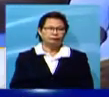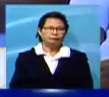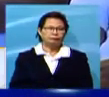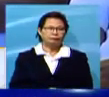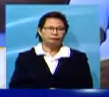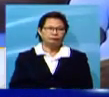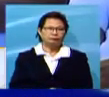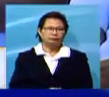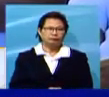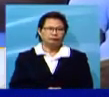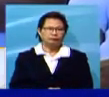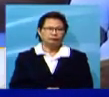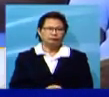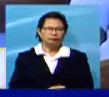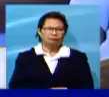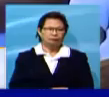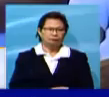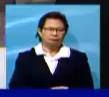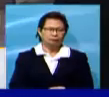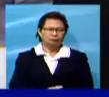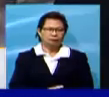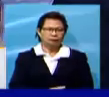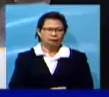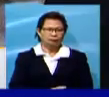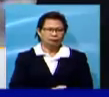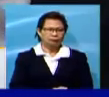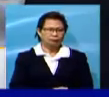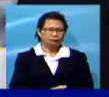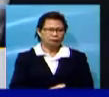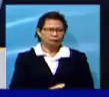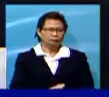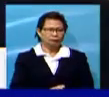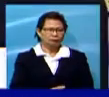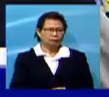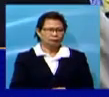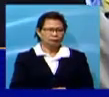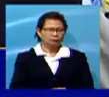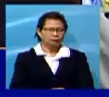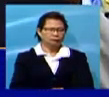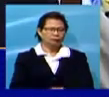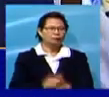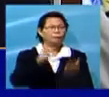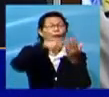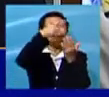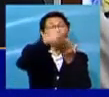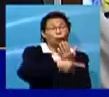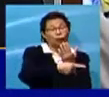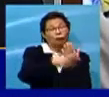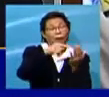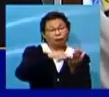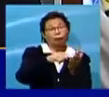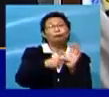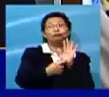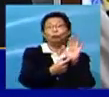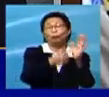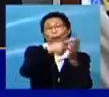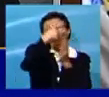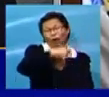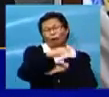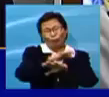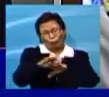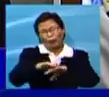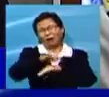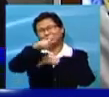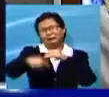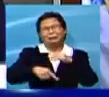So I know how the next of kin feels. It merupakan penyisian bukan sahaja kepada aset-aset